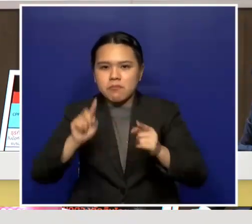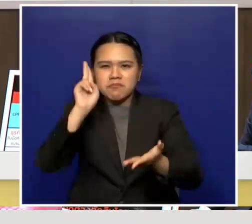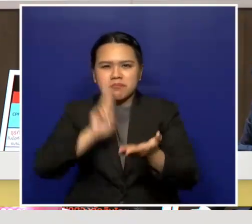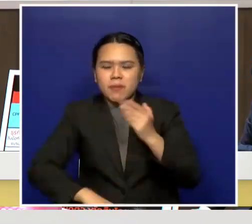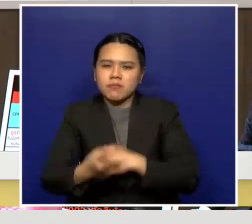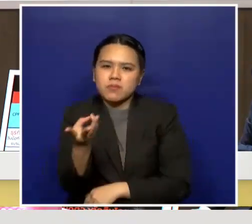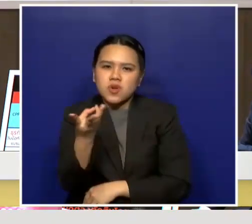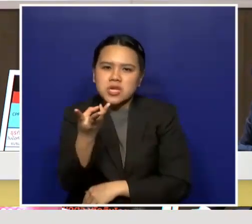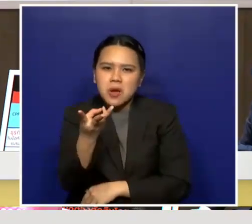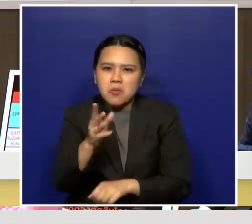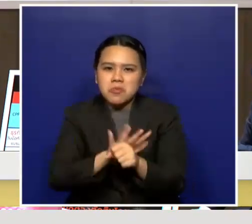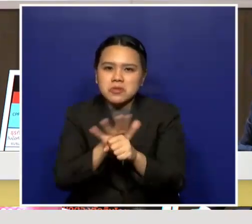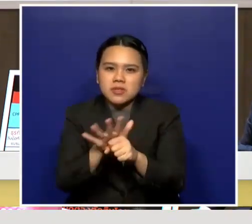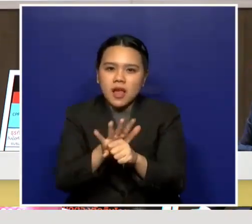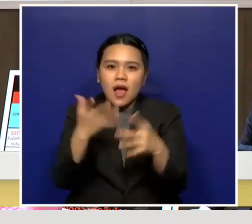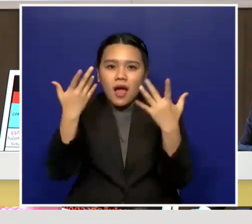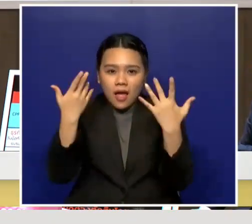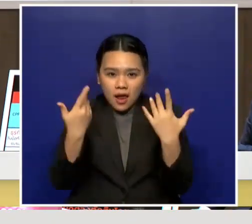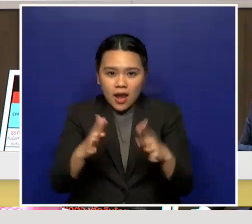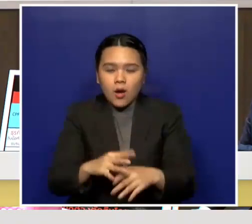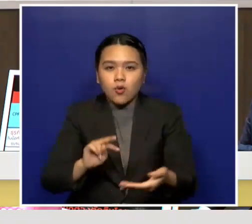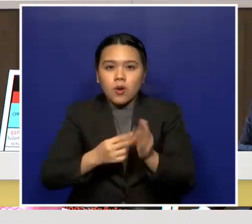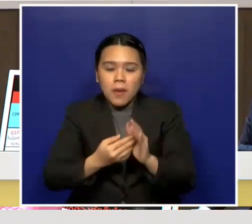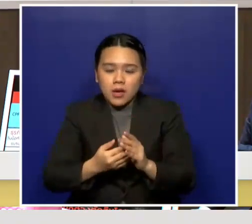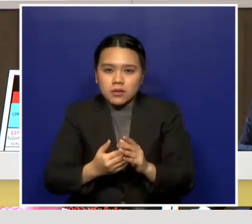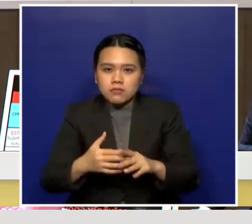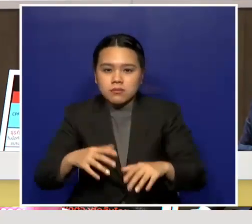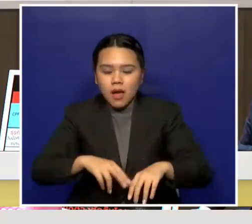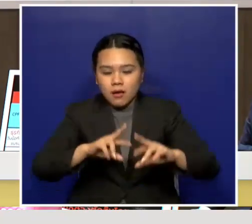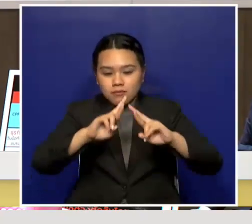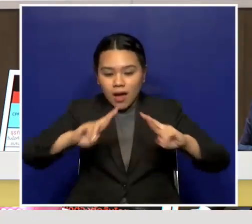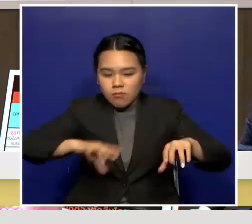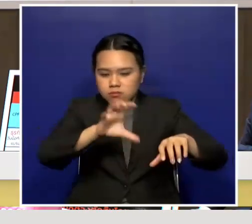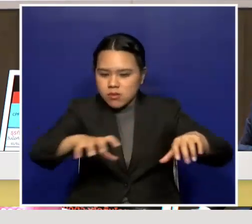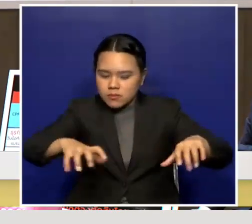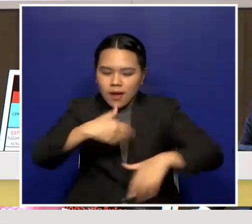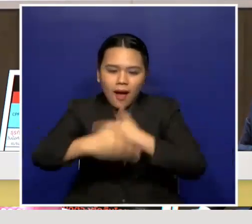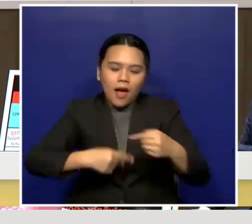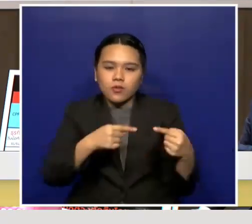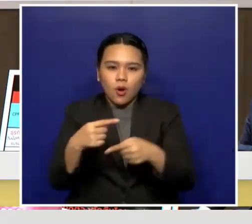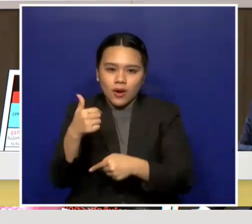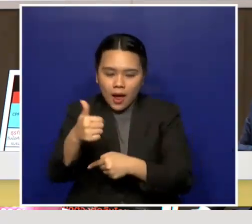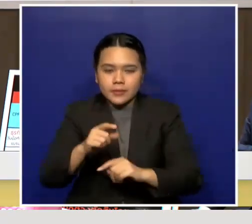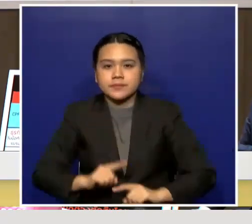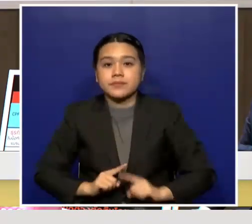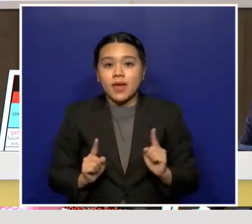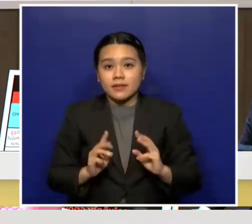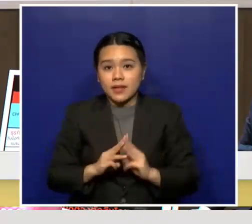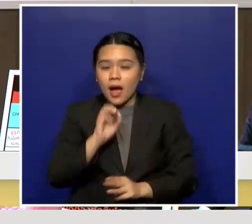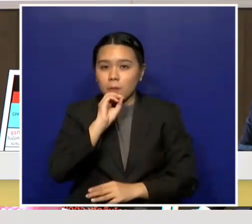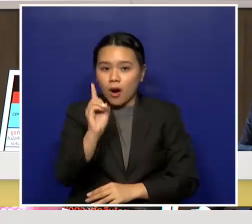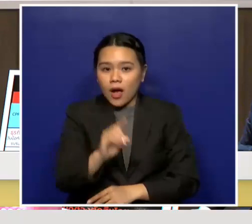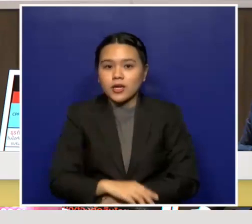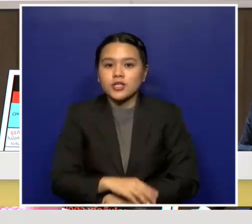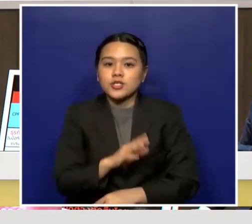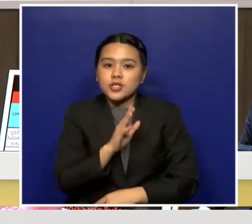ล้วก็ปล่อยให้ยังสามารถผูกขาดต่อไปได้แต่ในสัญญาระบุว่าไงนะครับถ้าผูกขาดนะต้องซื้อของในชุม